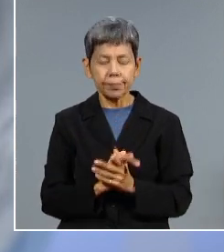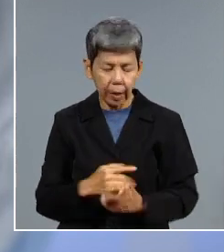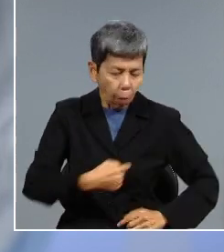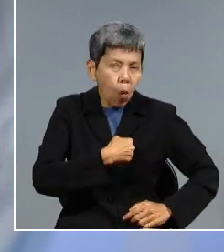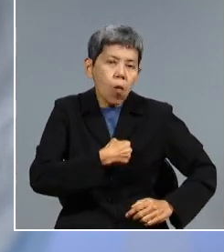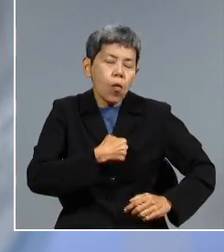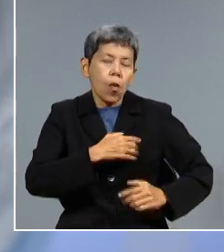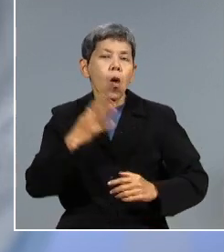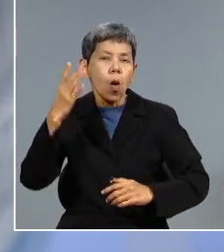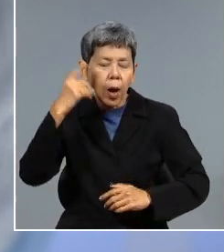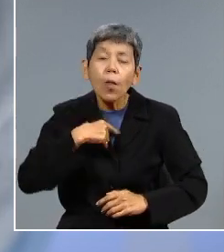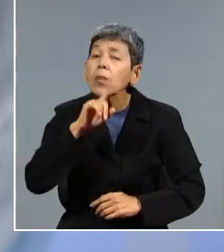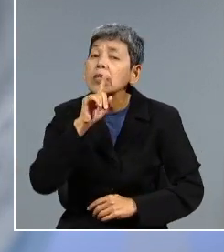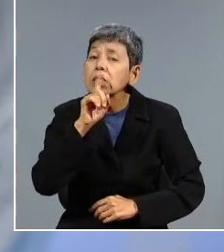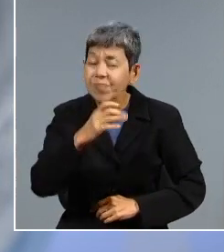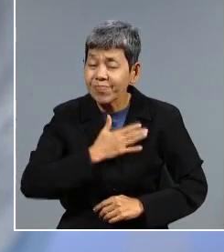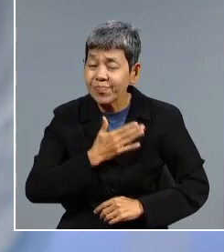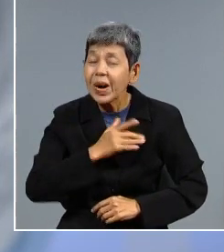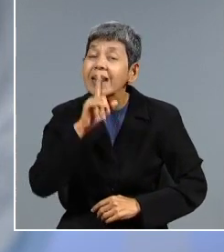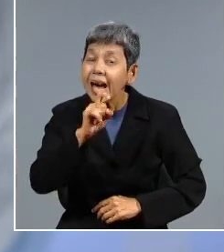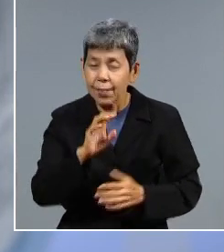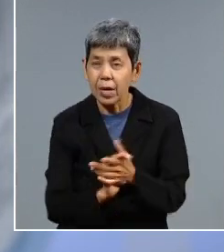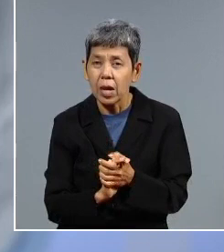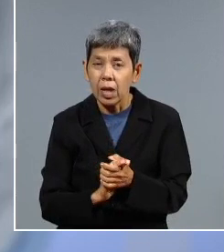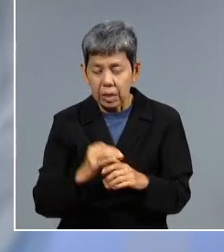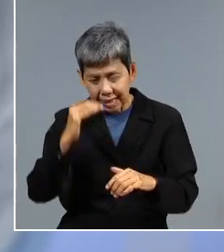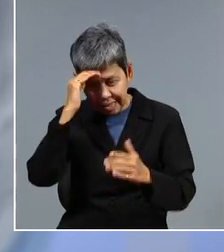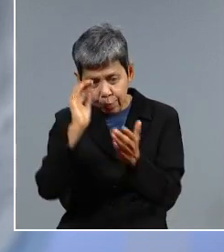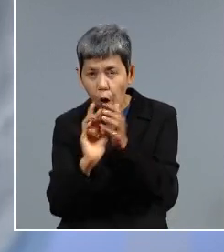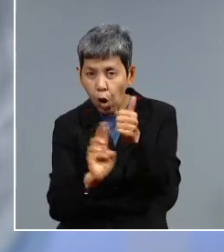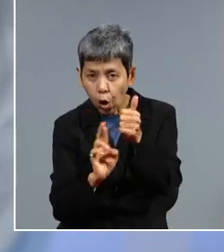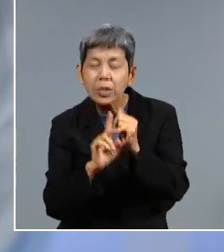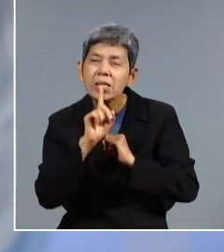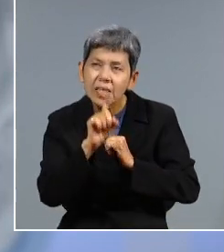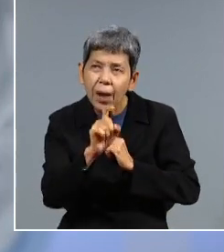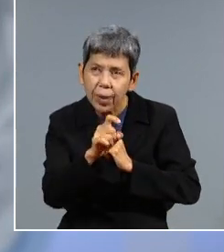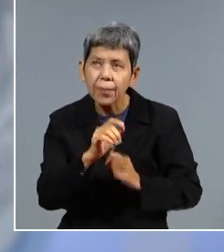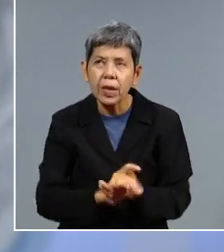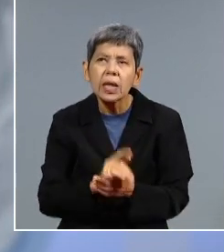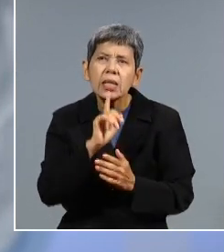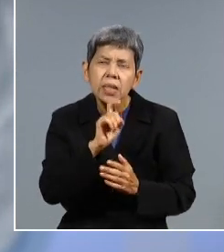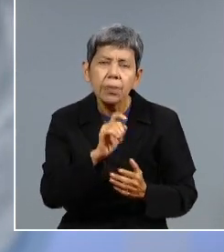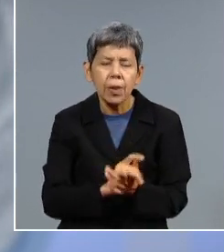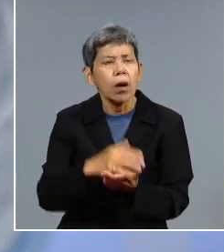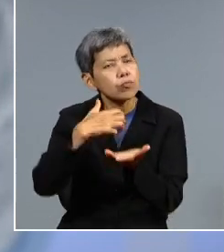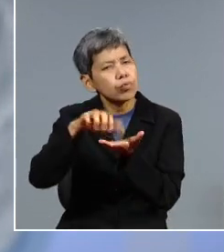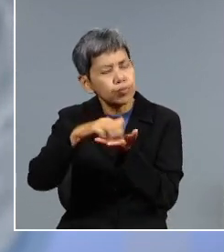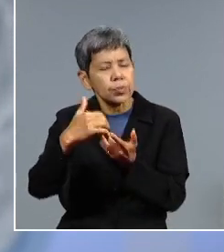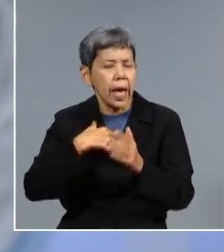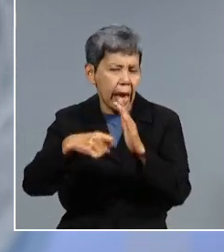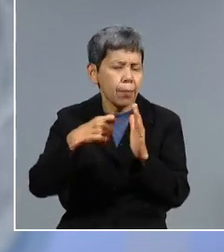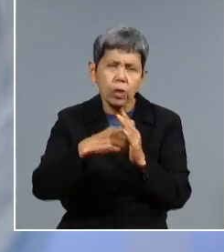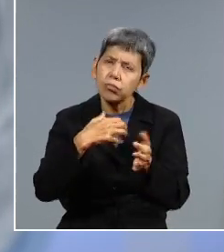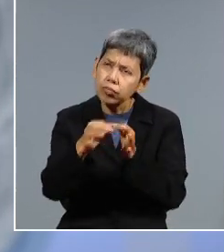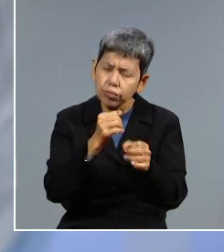นี้เนี่ยนะครับเมื่อวานผมถามทางเอ่อลองแต้มถ้ามามือปราบหูดำไงมานั่งอยู่ในรายการแกก็บอกให้ผล